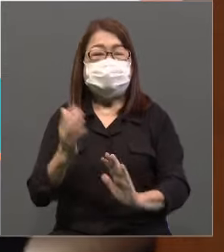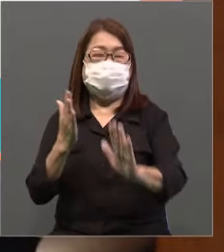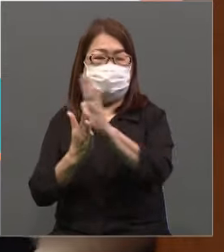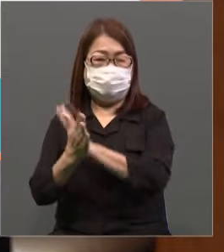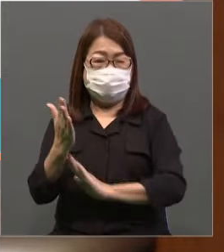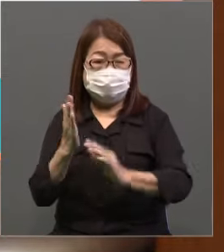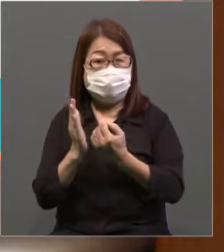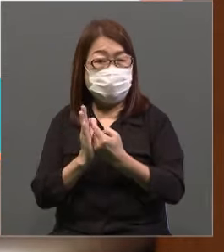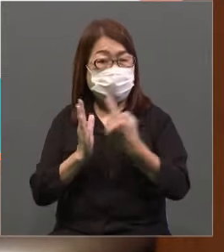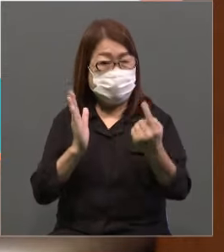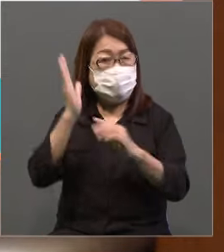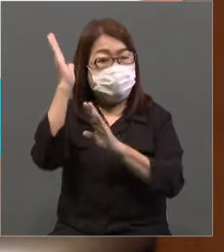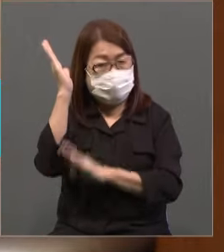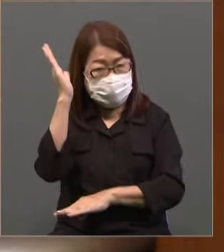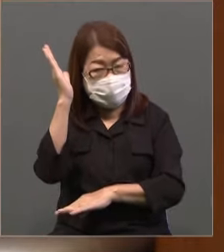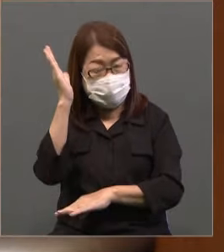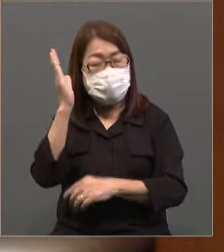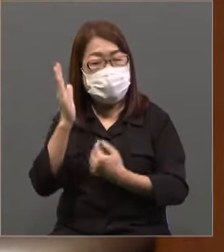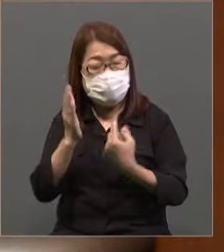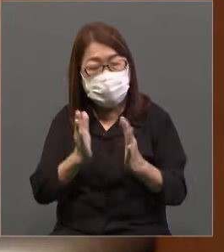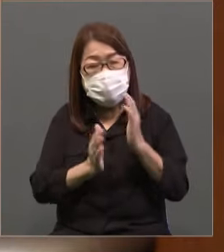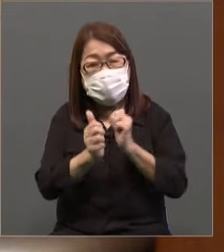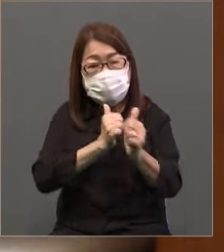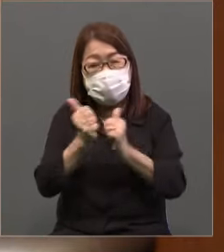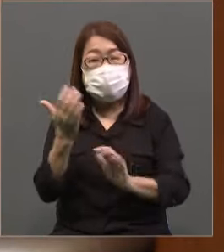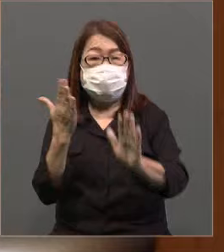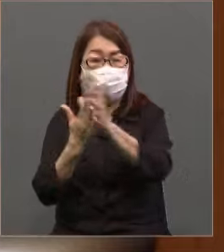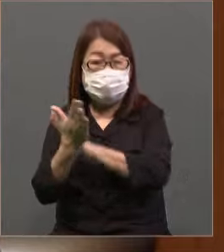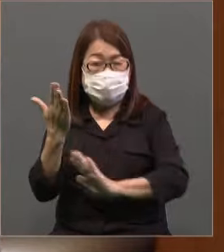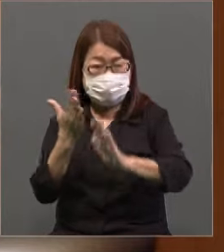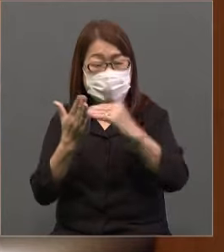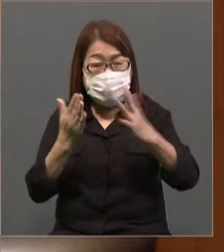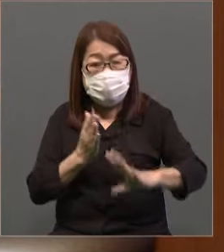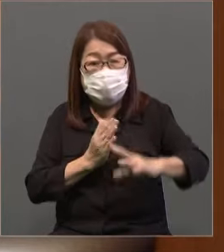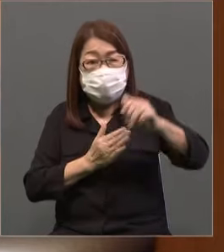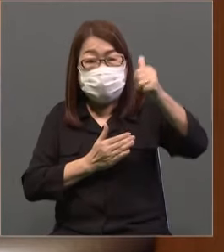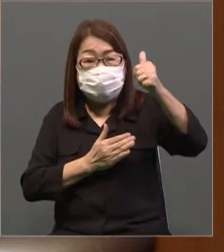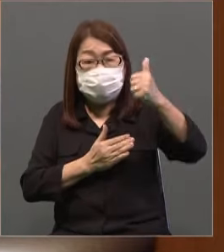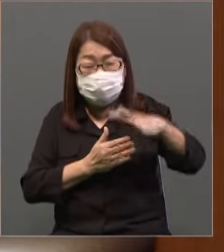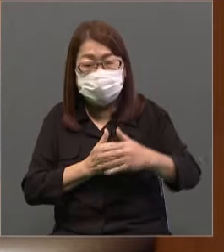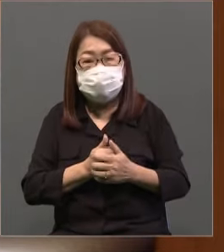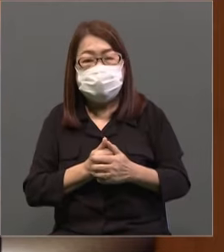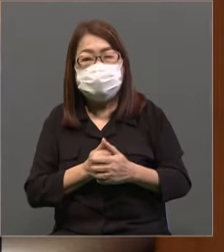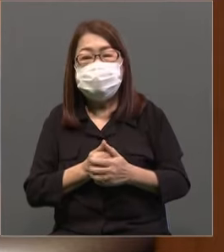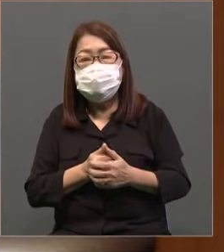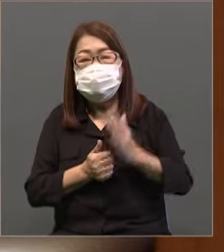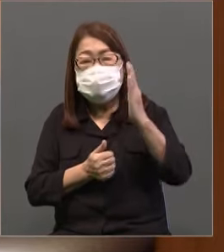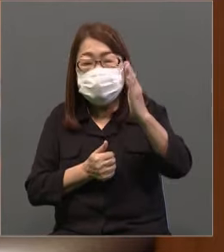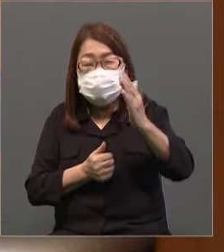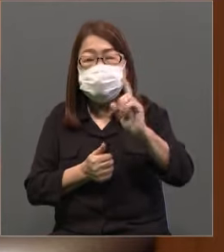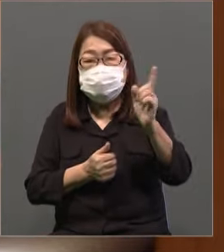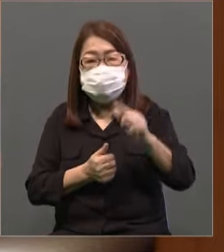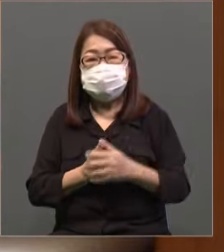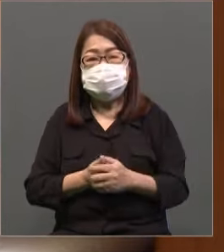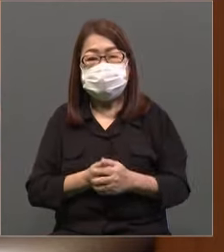แทนภาคใต้เพื่อที่จะไปรอบประเทศถ้าผ่านรอบประเทศแล้วได้โกลด์ไพรส์อีกก็สามารถเข้าไป